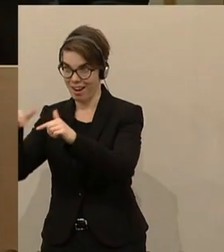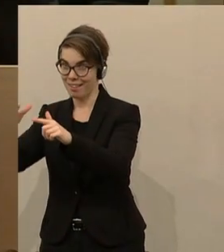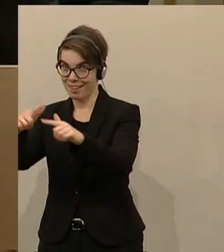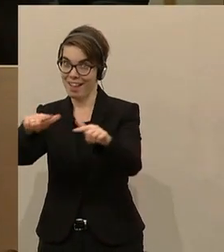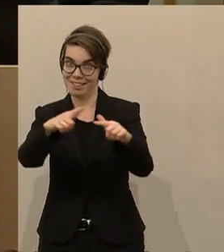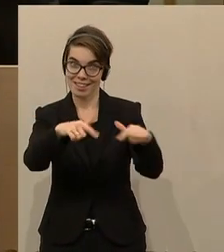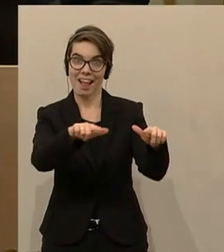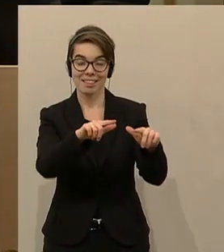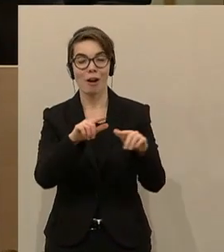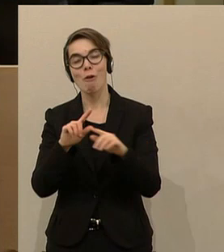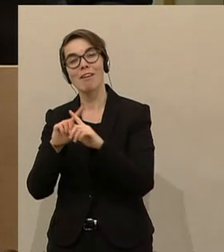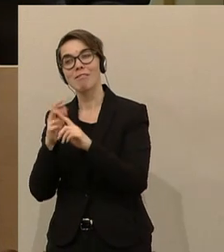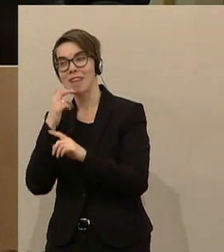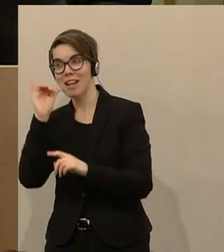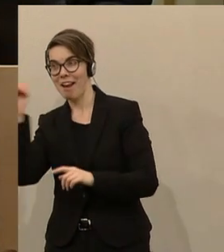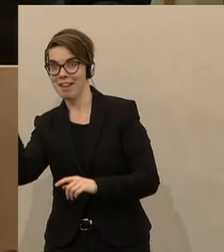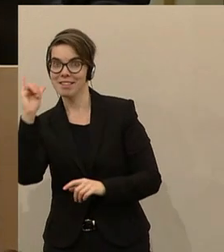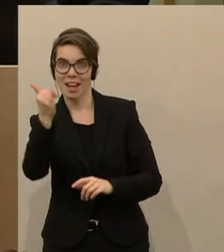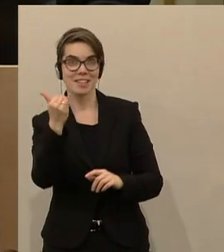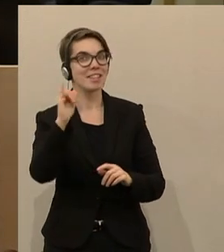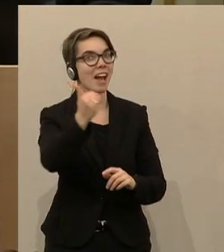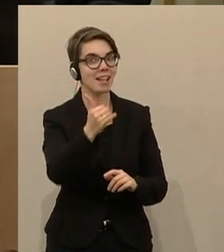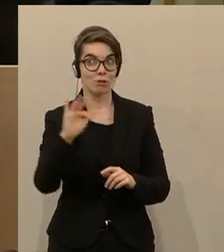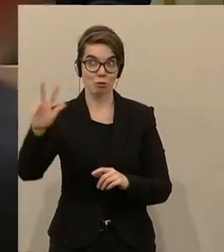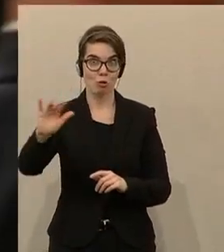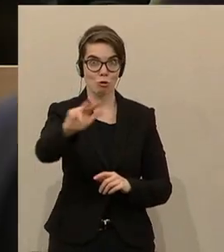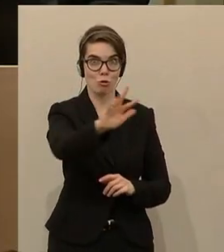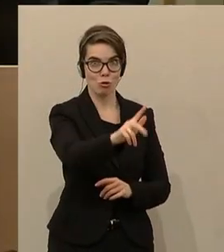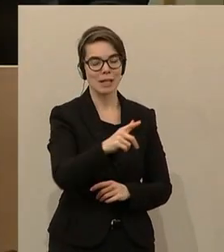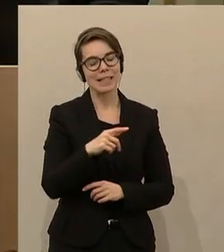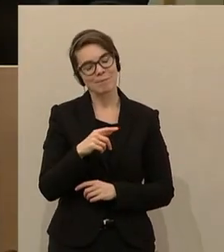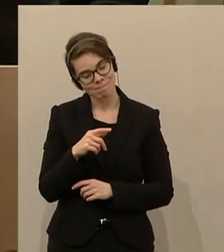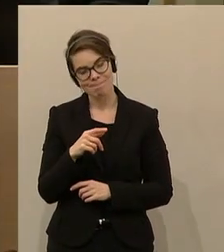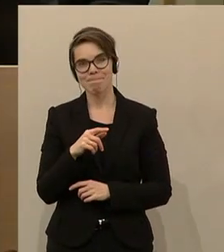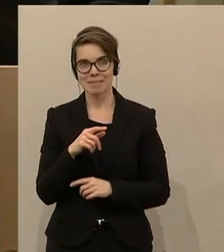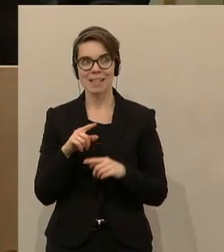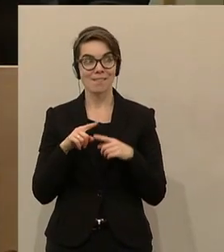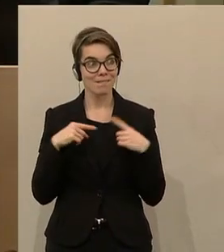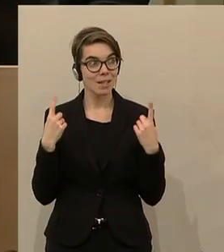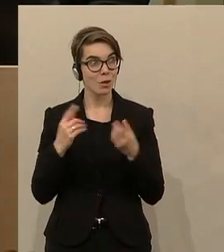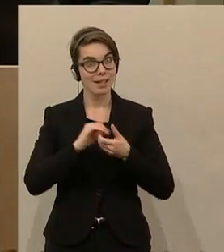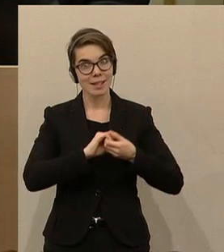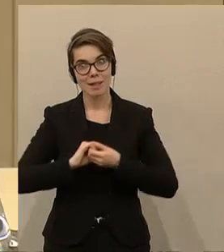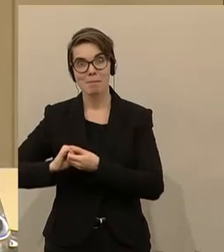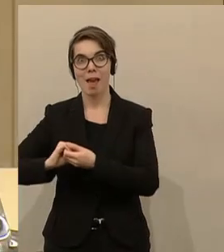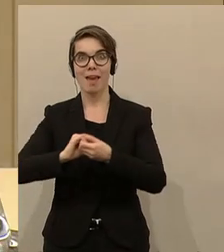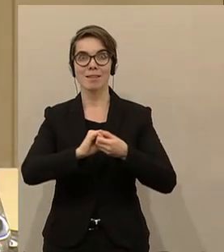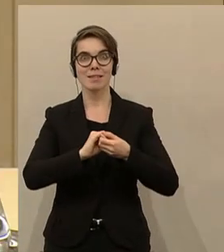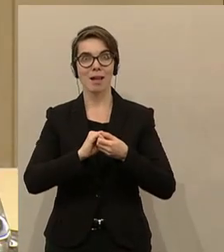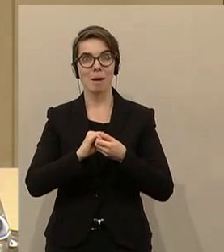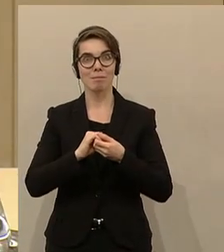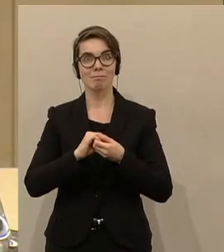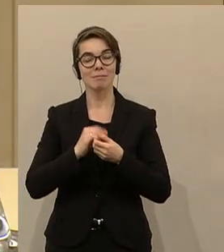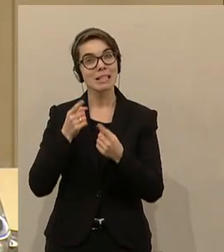werden für die Urlauber immer attraktiver. Uns muss es gemeinsam ein Anliegen sein, Rahmenbedingungen